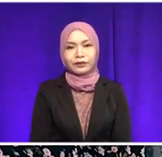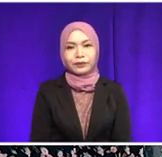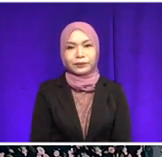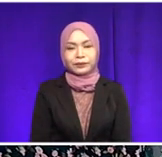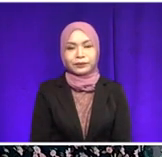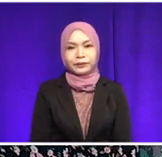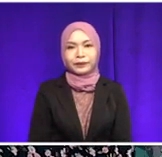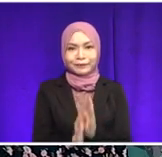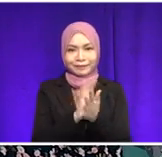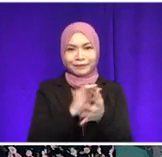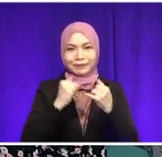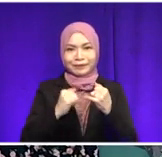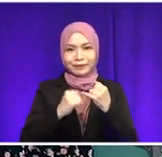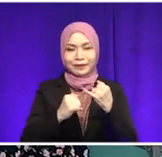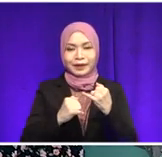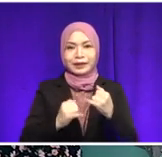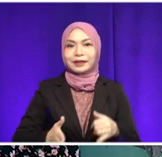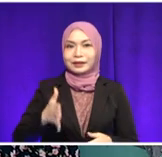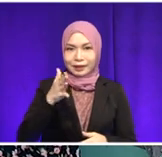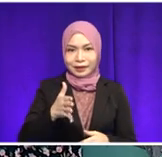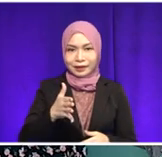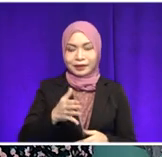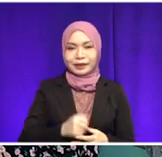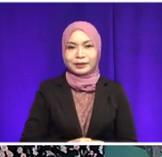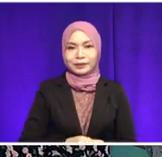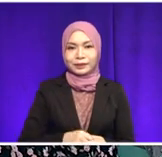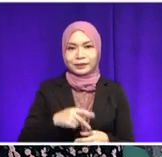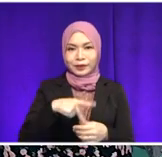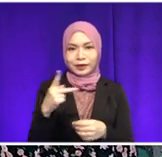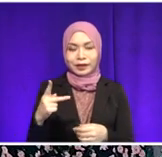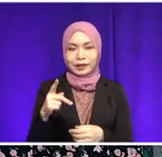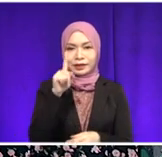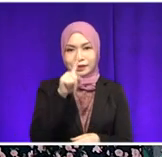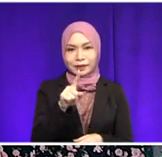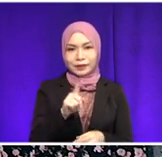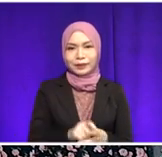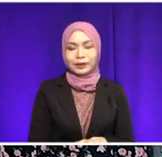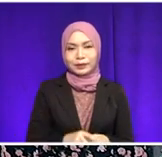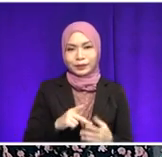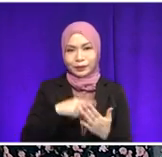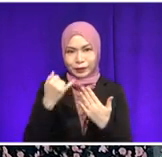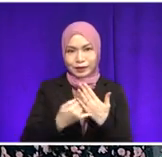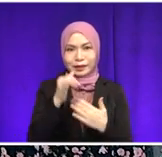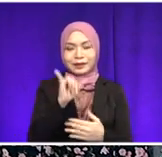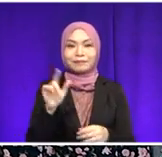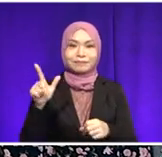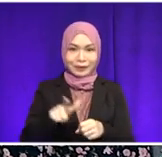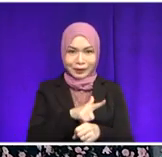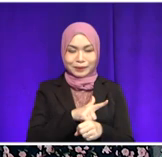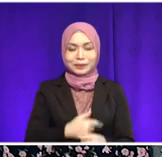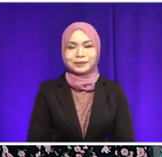brief yang lengkap untuk meneruskan proses bentuk yang seterusnya baik kita